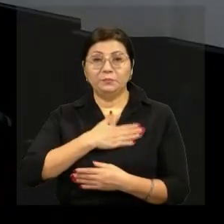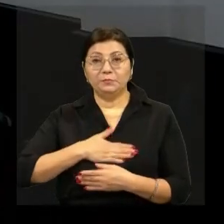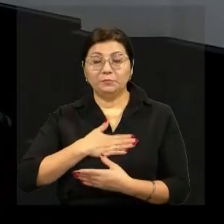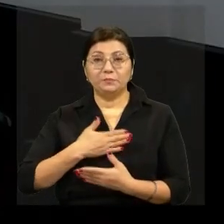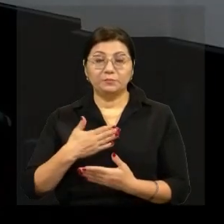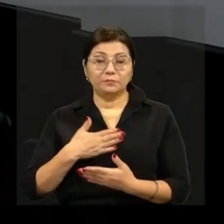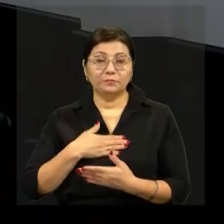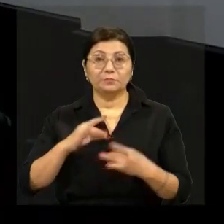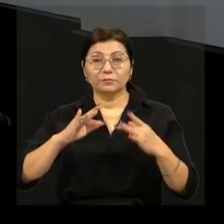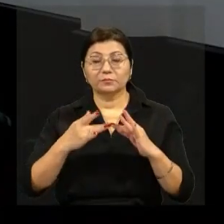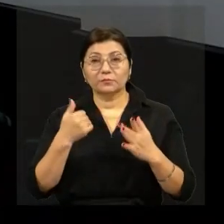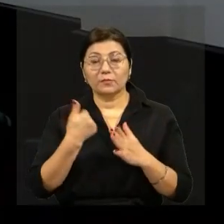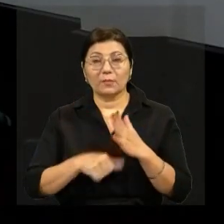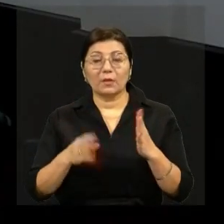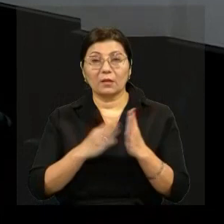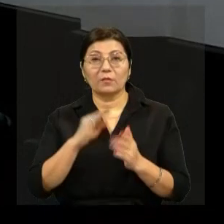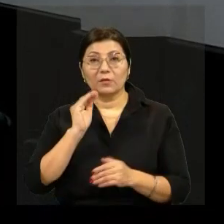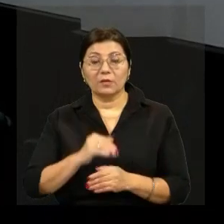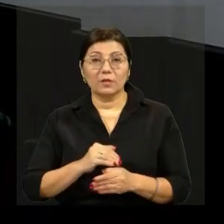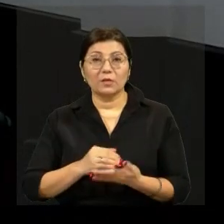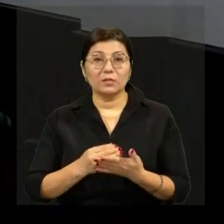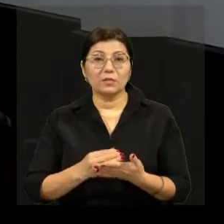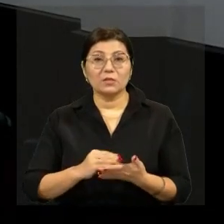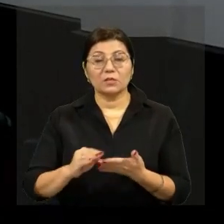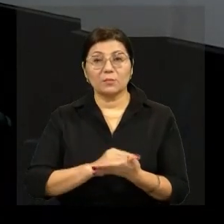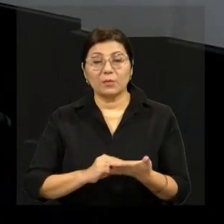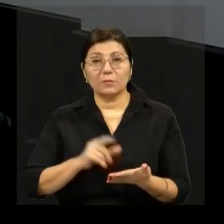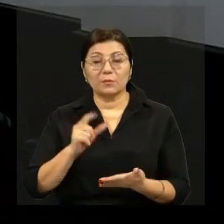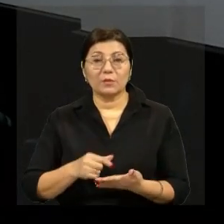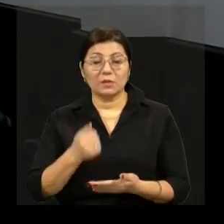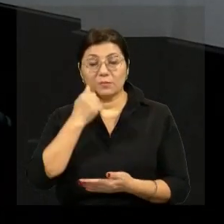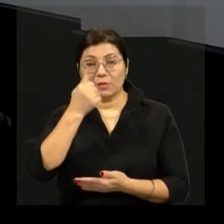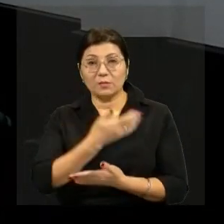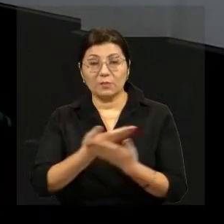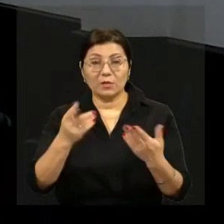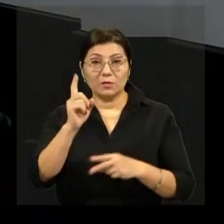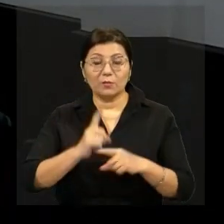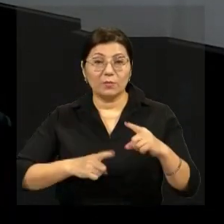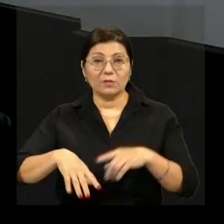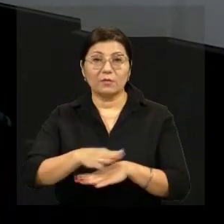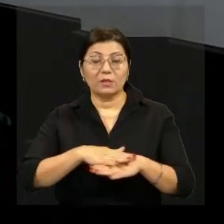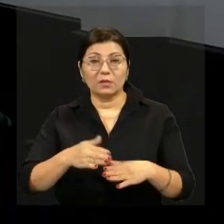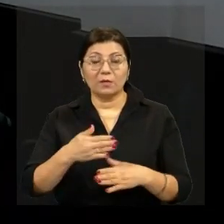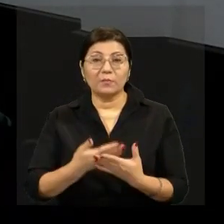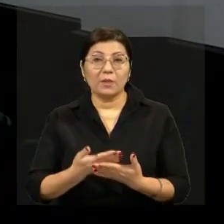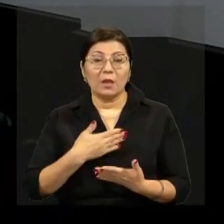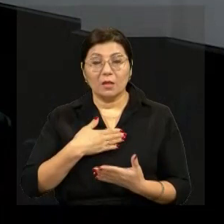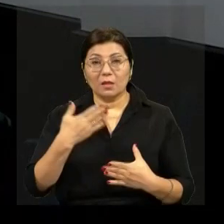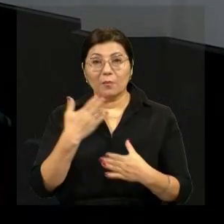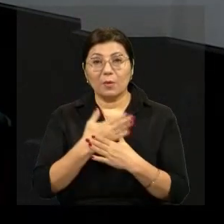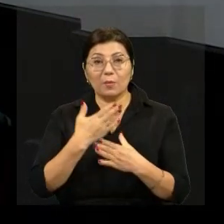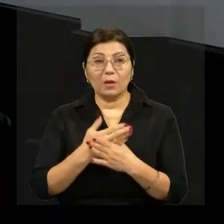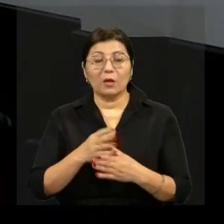нашем инстаграме 69 тысяч подписчиков. Спасибо большое нашему народу. Они очень помогают во время информационного